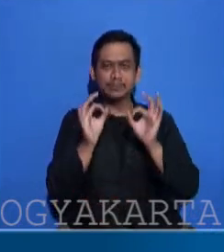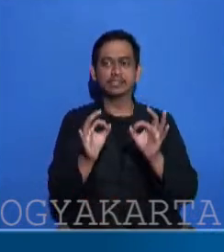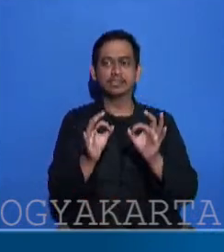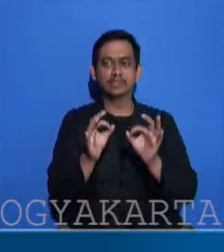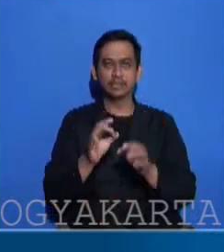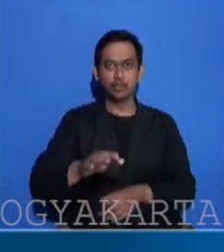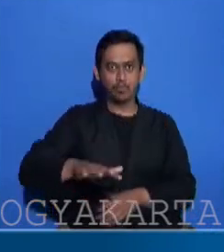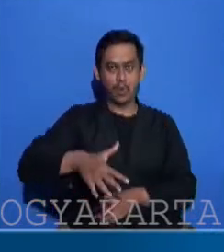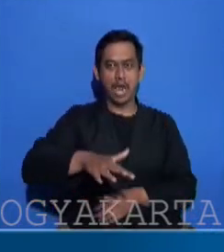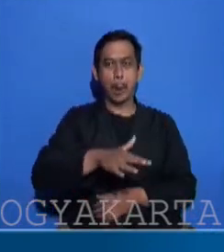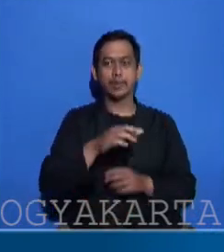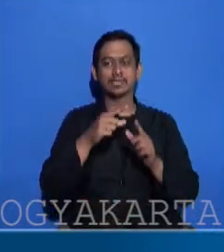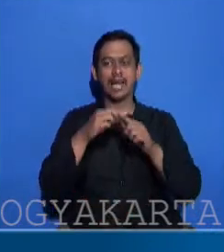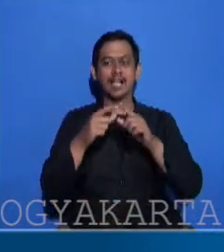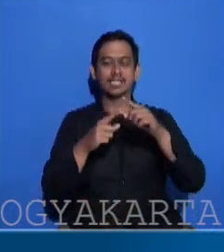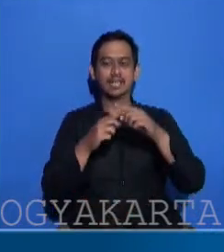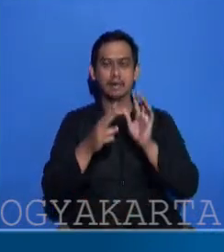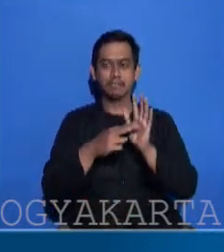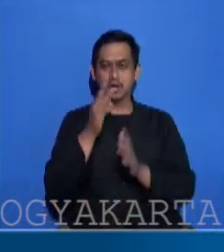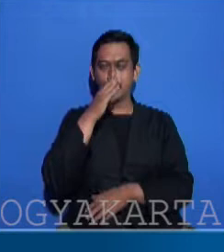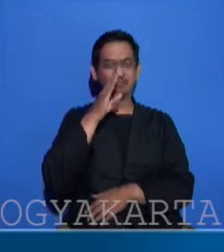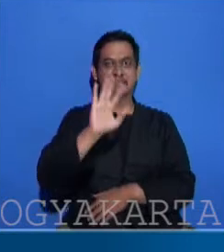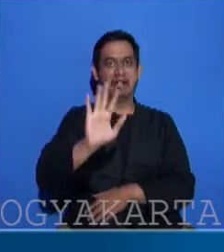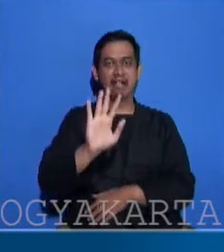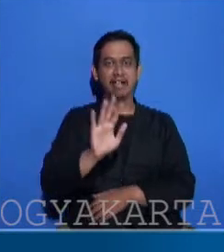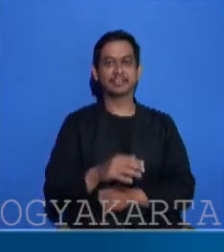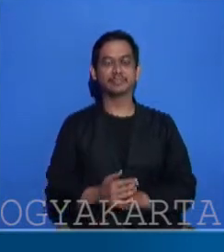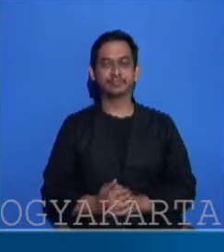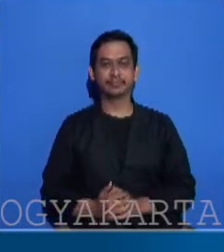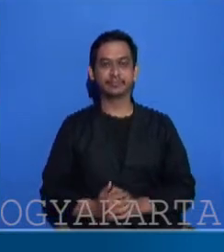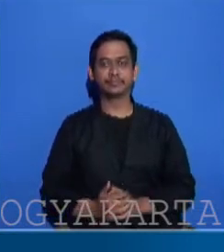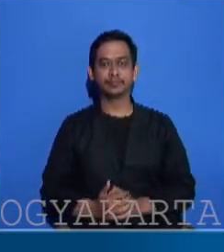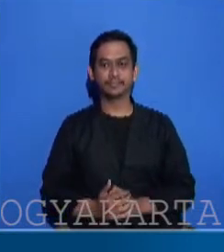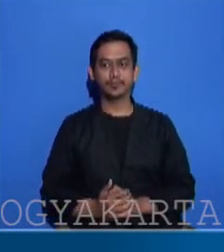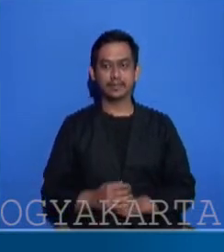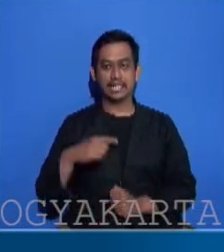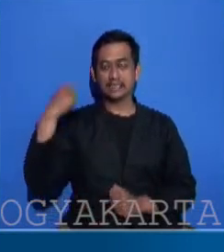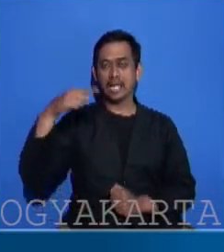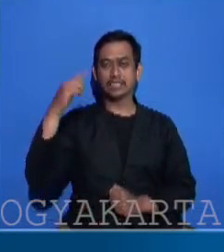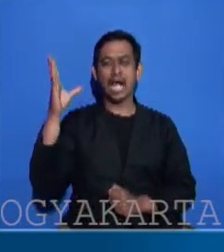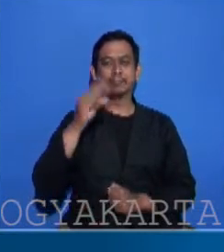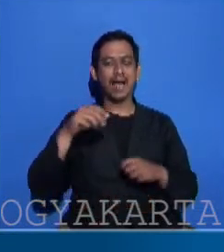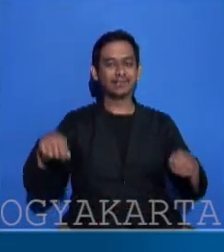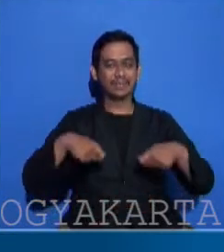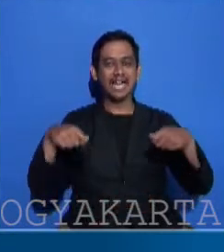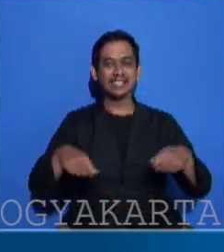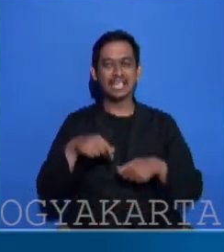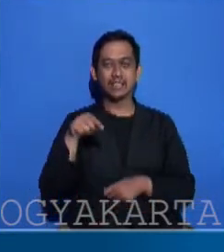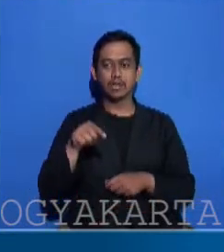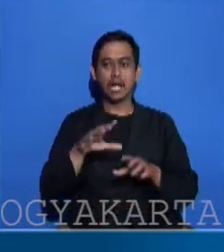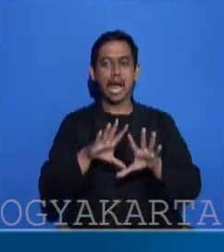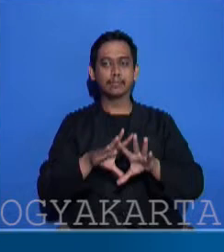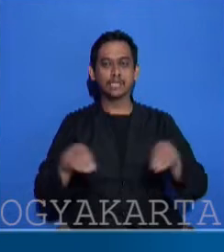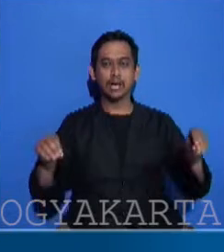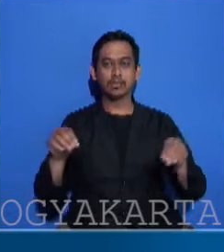dasarnya santan ini tidak cepat basi setiap harinya tongseng sudimoro ini menghabiskan